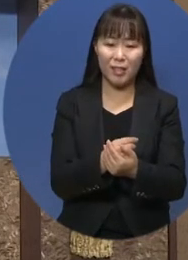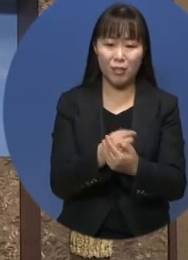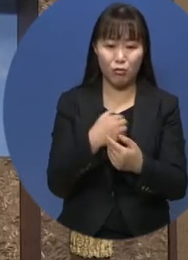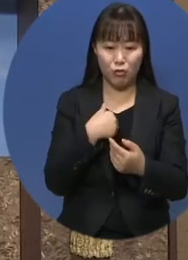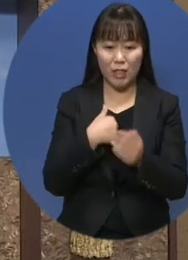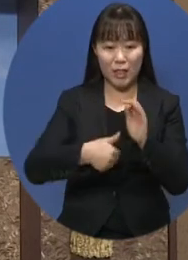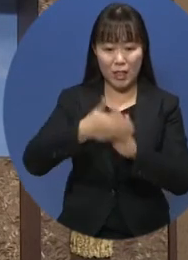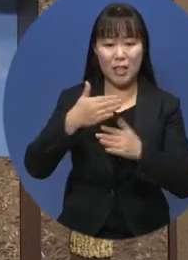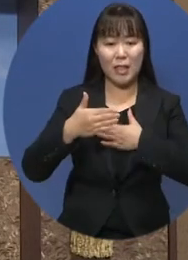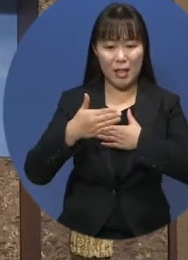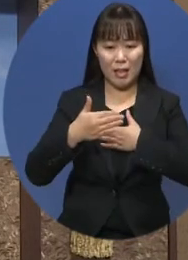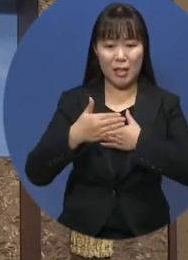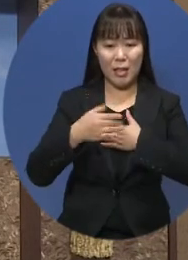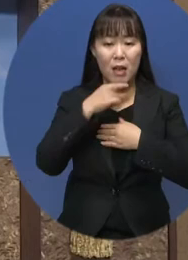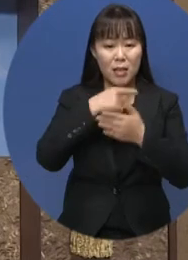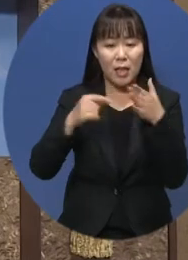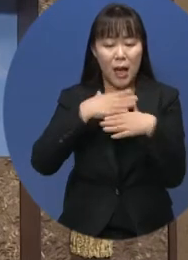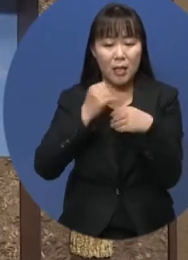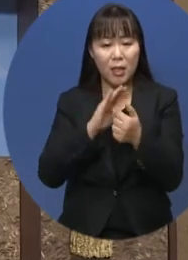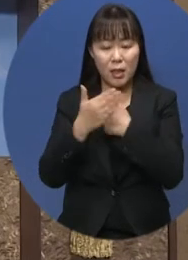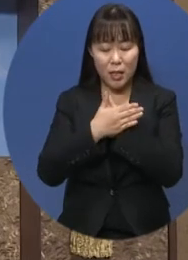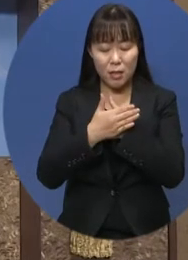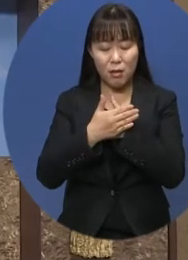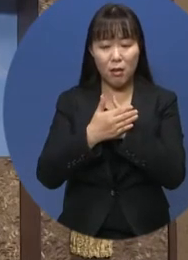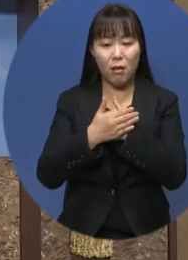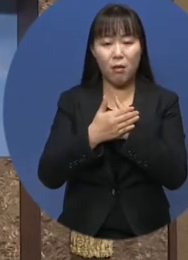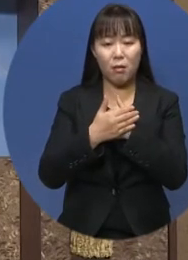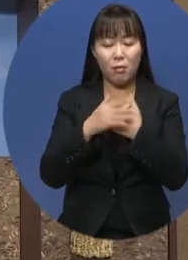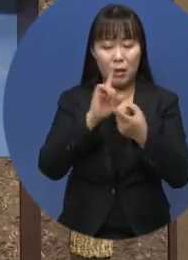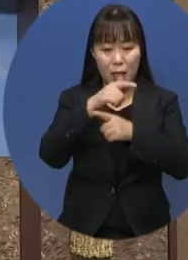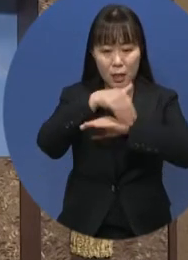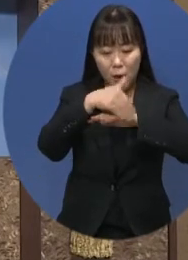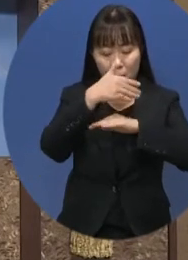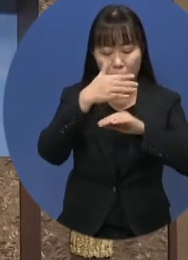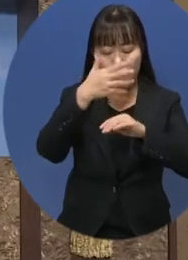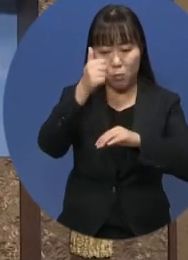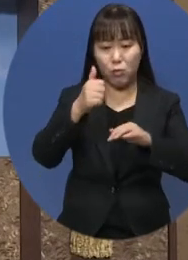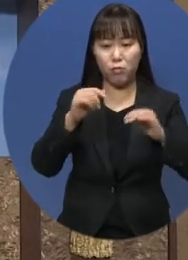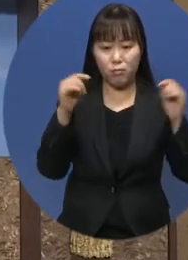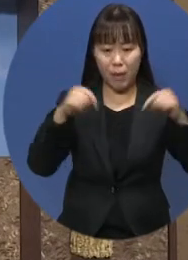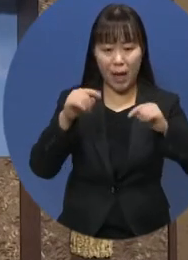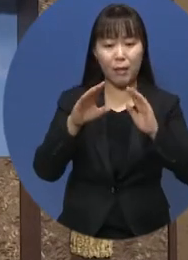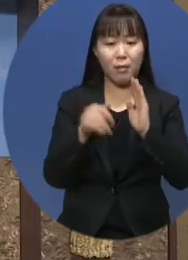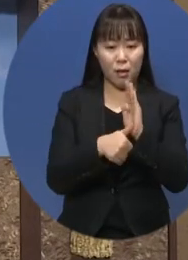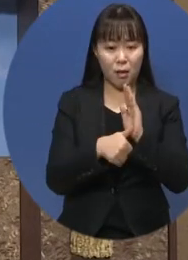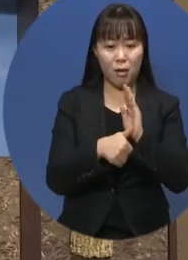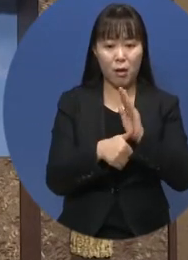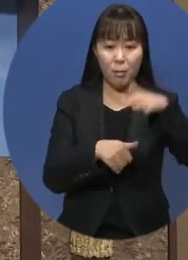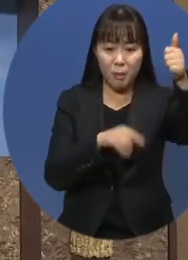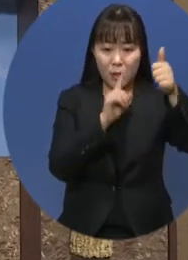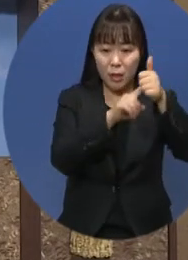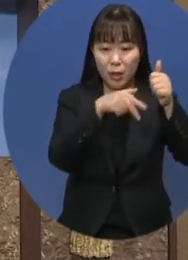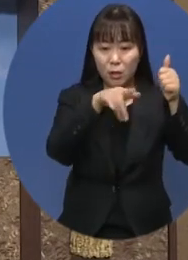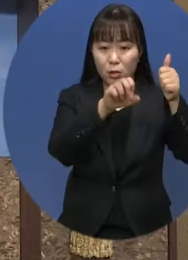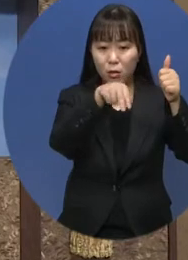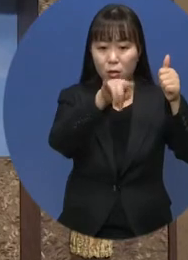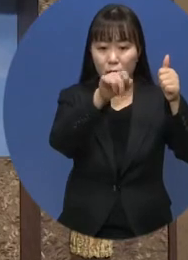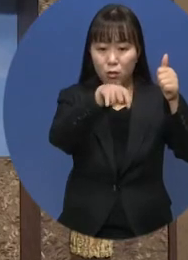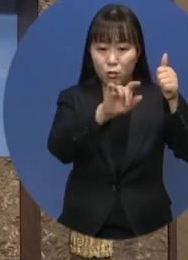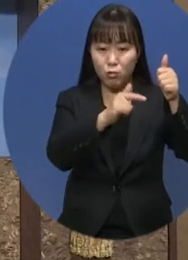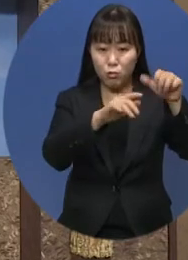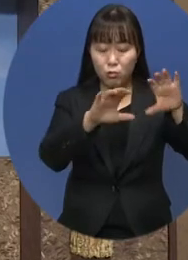구리시에서 제가 재난안전대책본부 회의를 할 때 또 우리 중앙 재난안전대책본부 장이 신 어